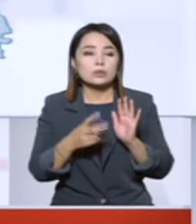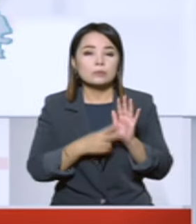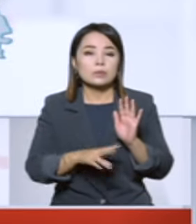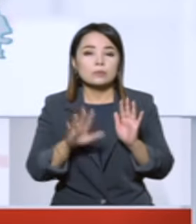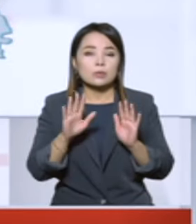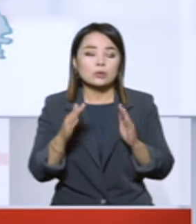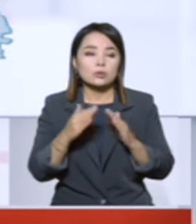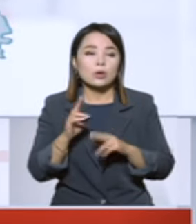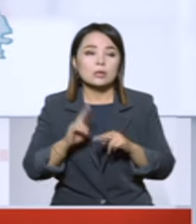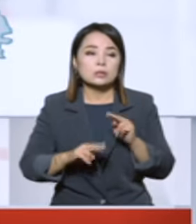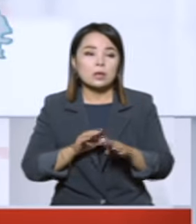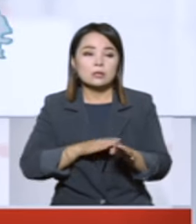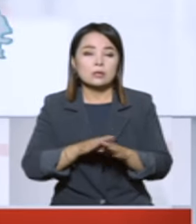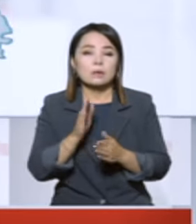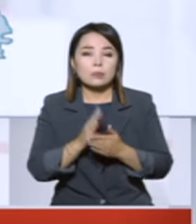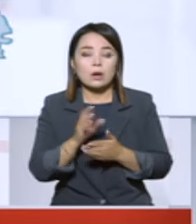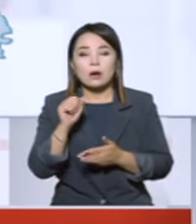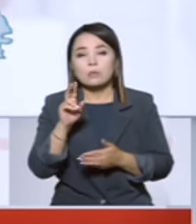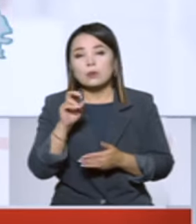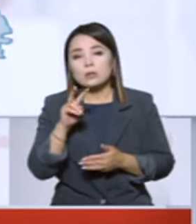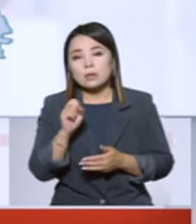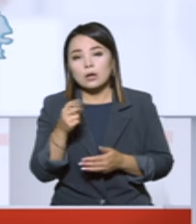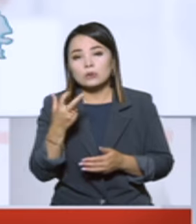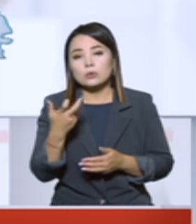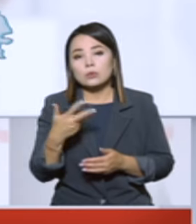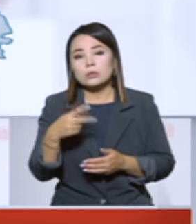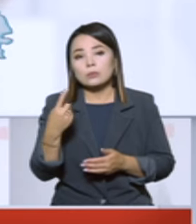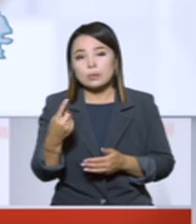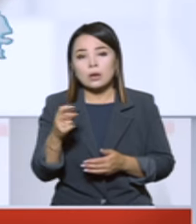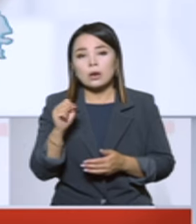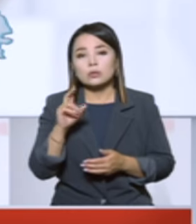775 үй салынып жатыр. Ақмолада